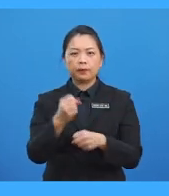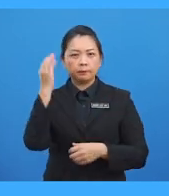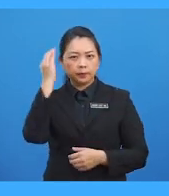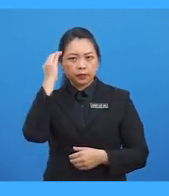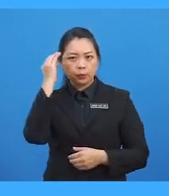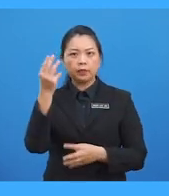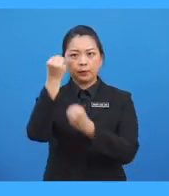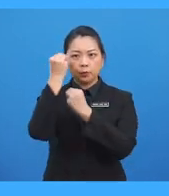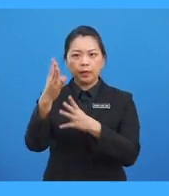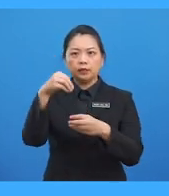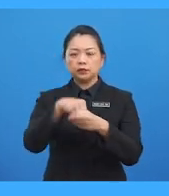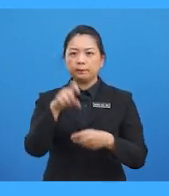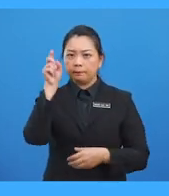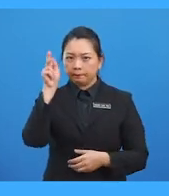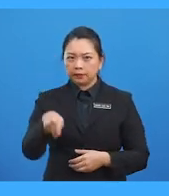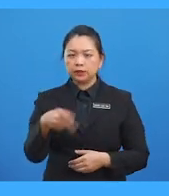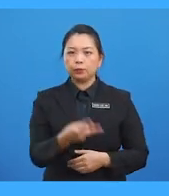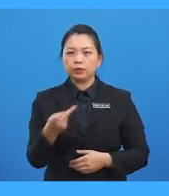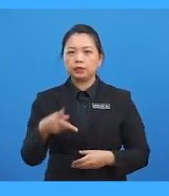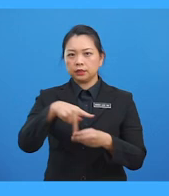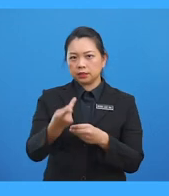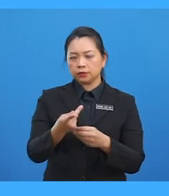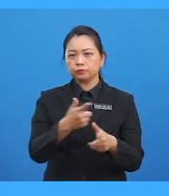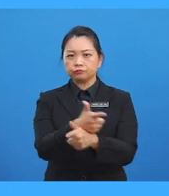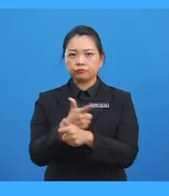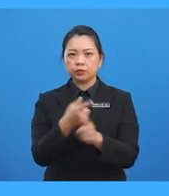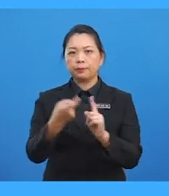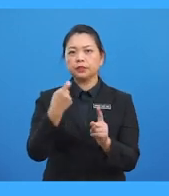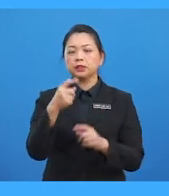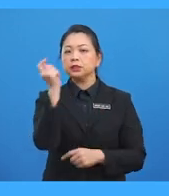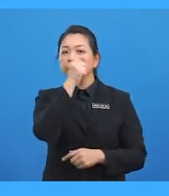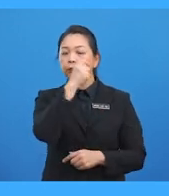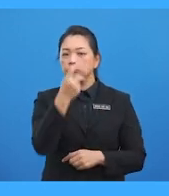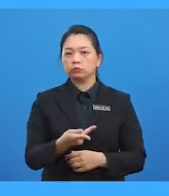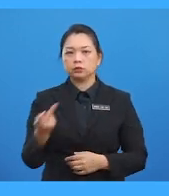memastikan produk yang dihasilkan terlindung daripada peniruan produk.